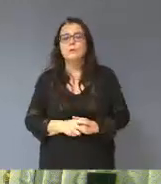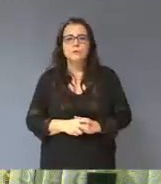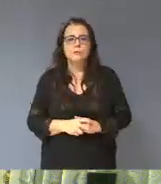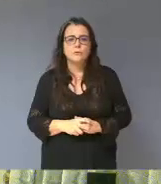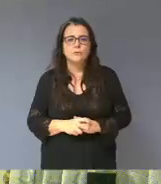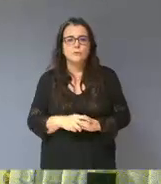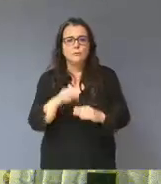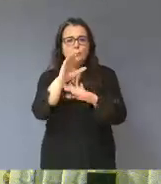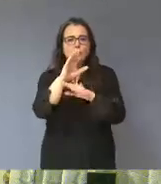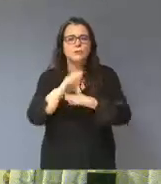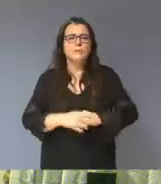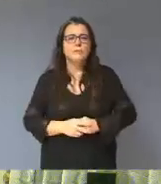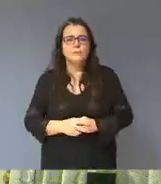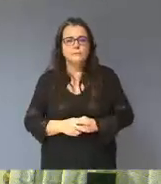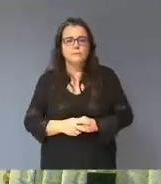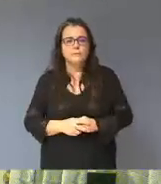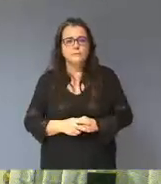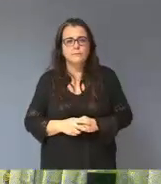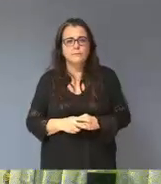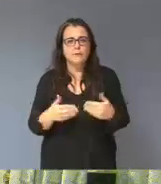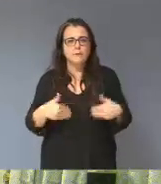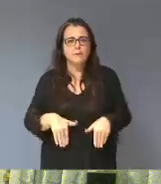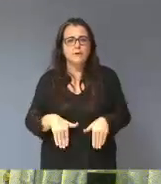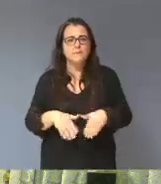Qui est contre? Qui s'abstient?